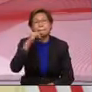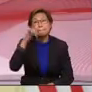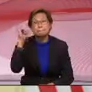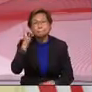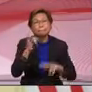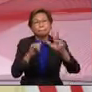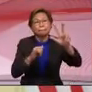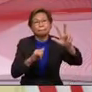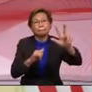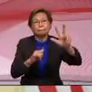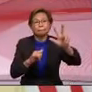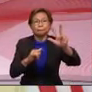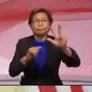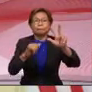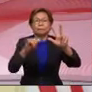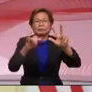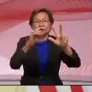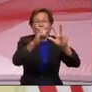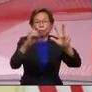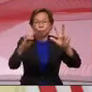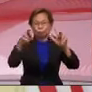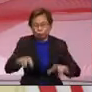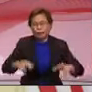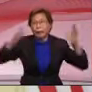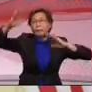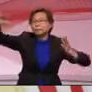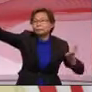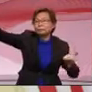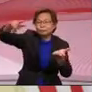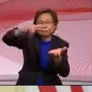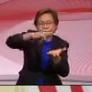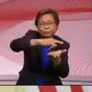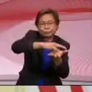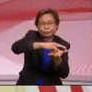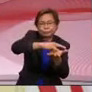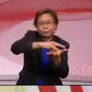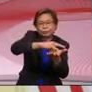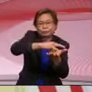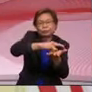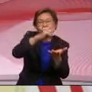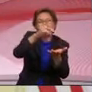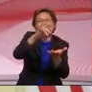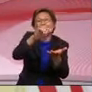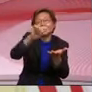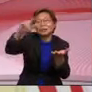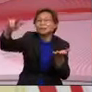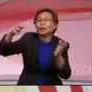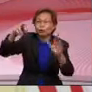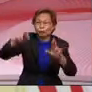300 seramai 300 rakyat Malaysia telah pulang ke tanah air melalui lapangan terbang KLIA,